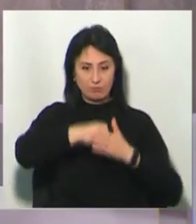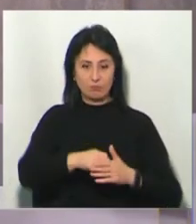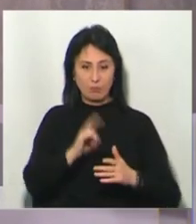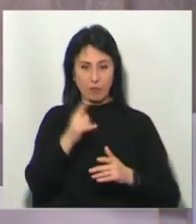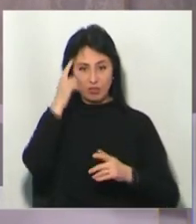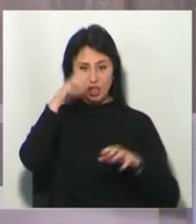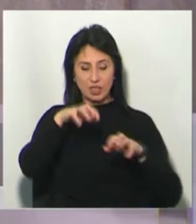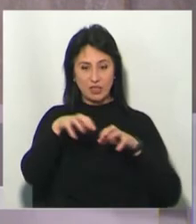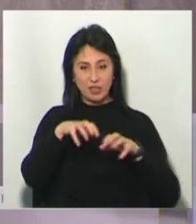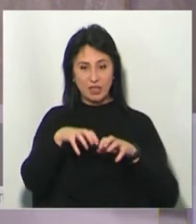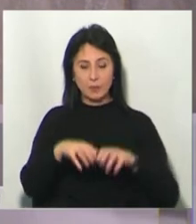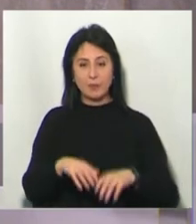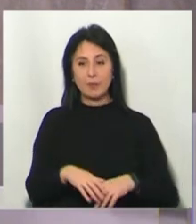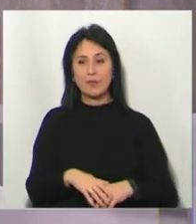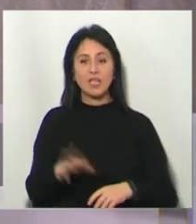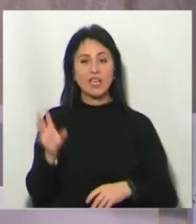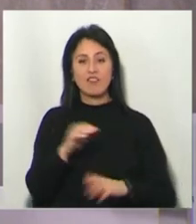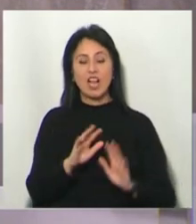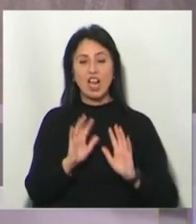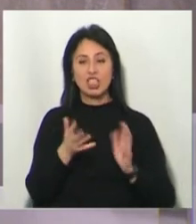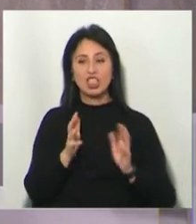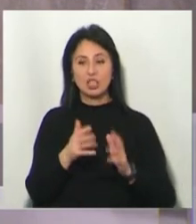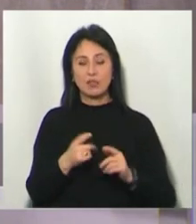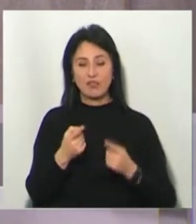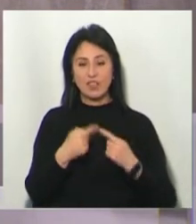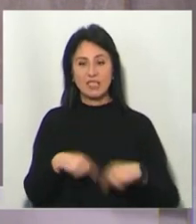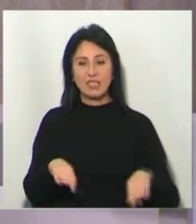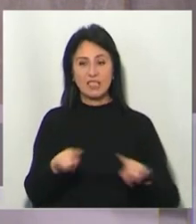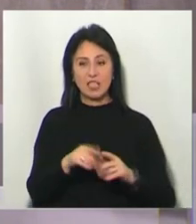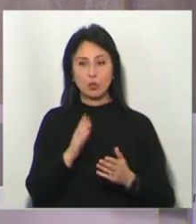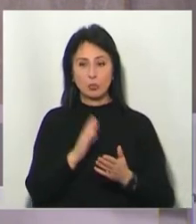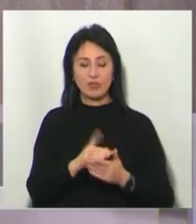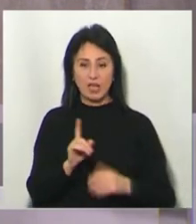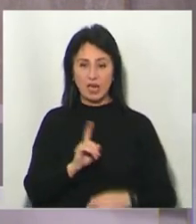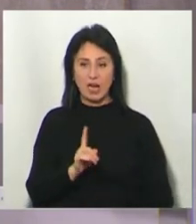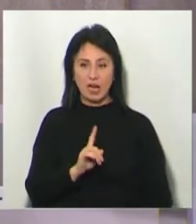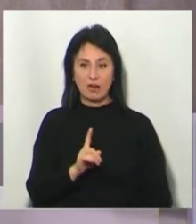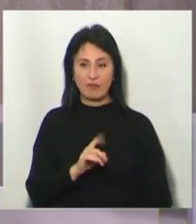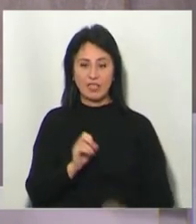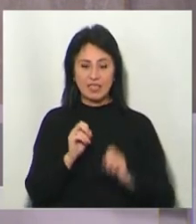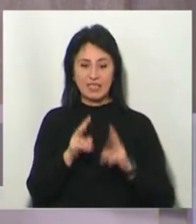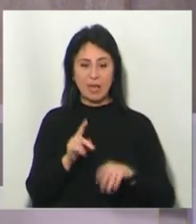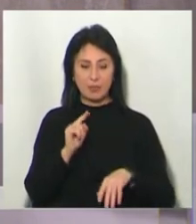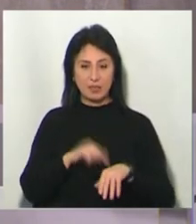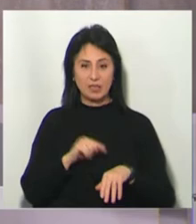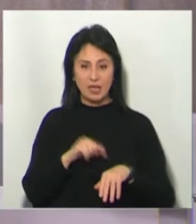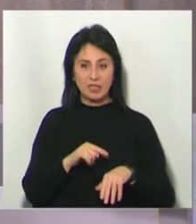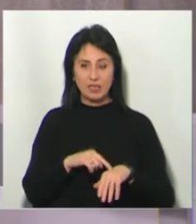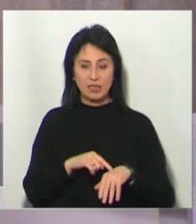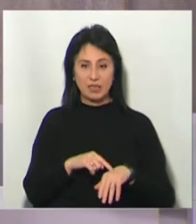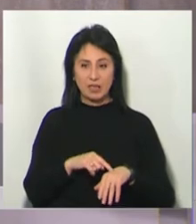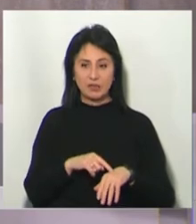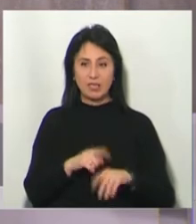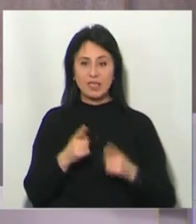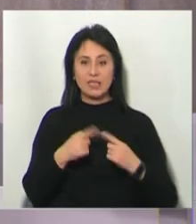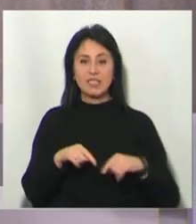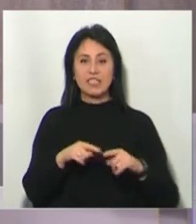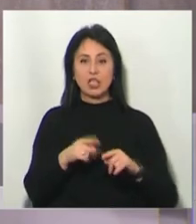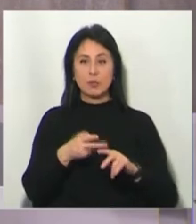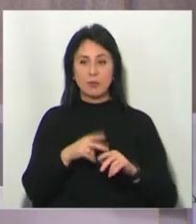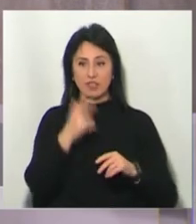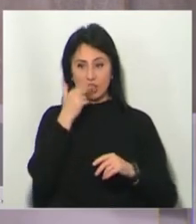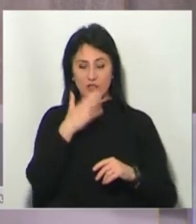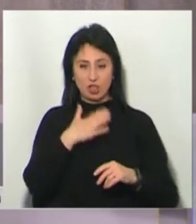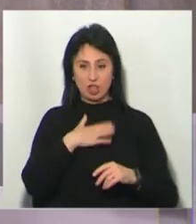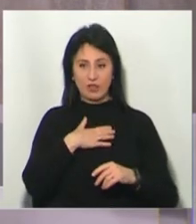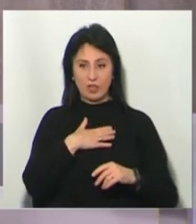სტრუქტურებს და ასე შემდეგ. Ყველა შემთხვევაში საზოგადოებას აქვს გარკვეული საფრთხის განცდა და საზოგადოება იმასაც